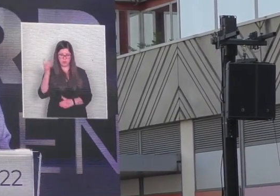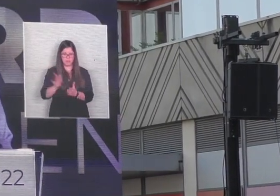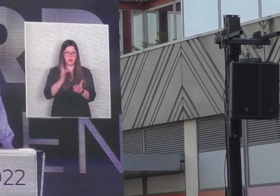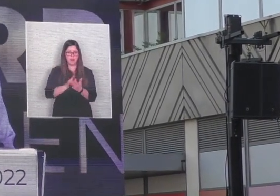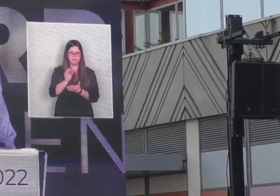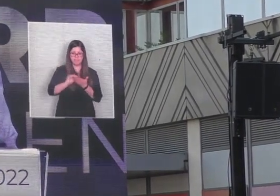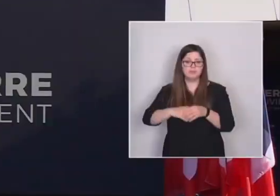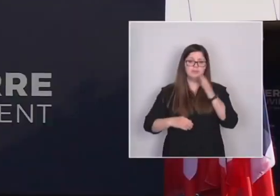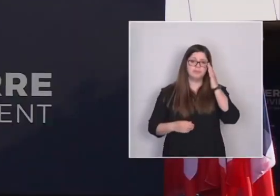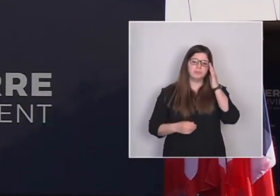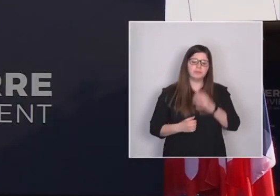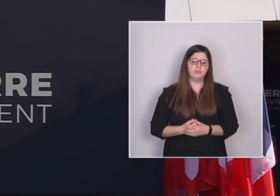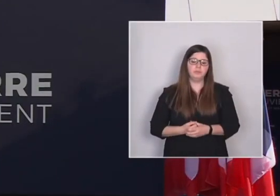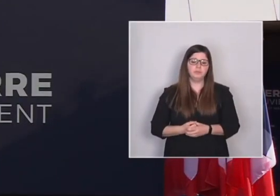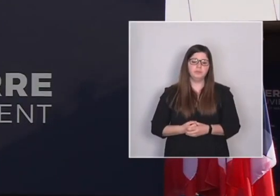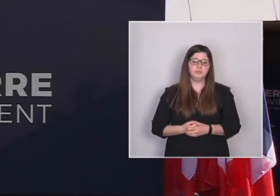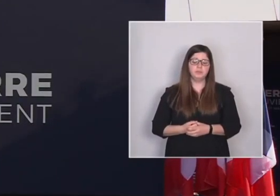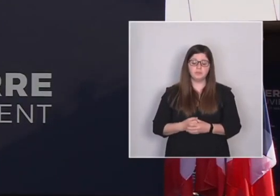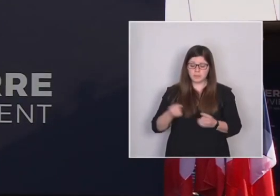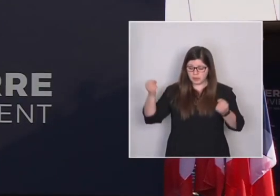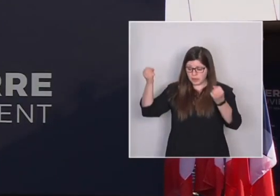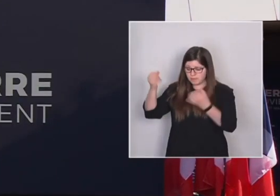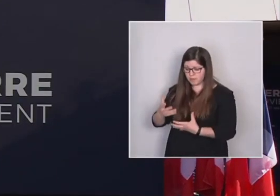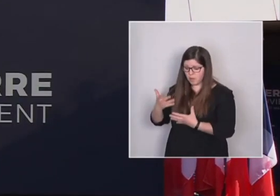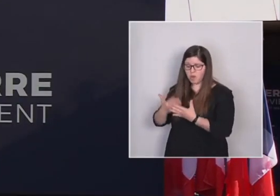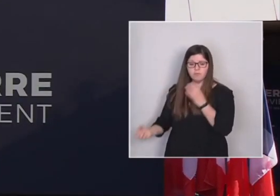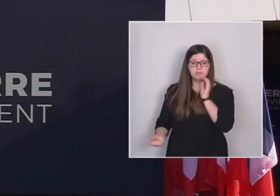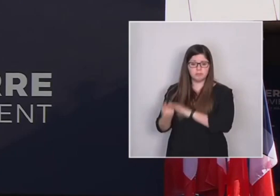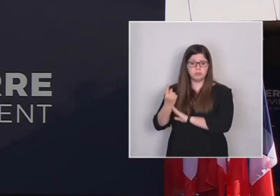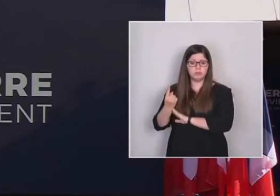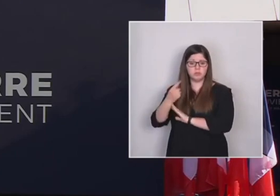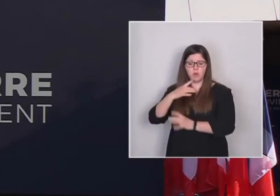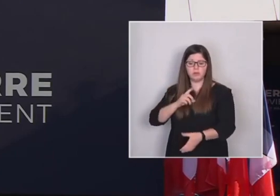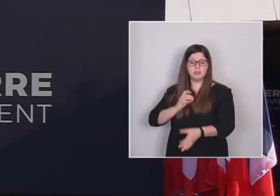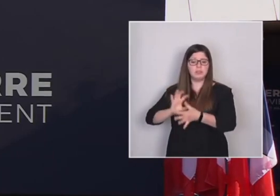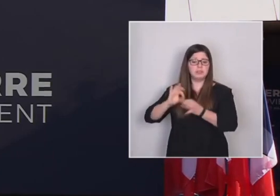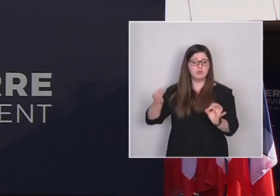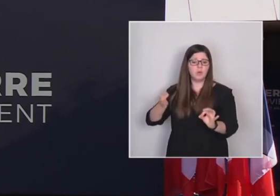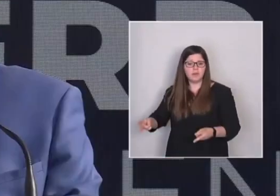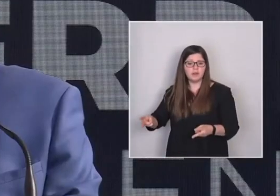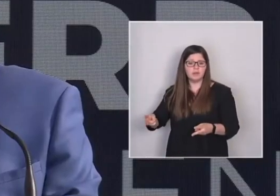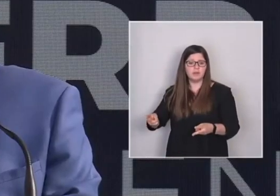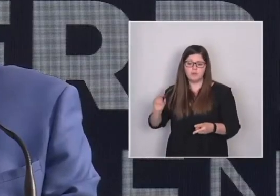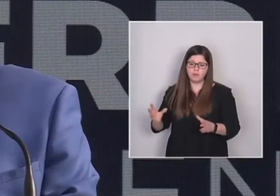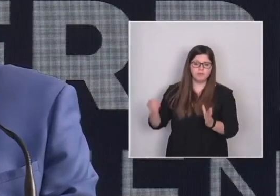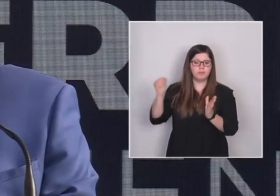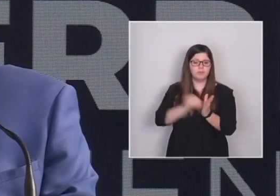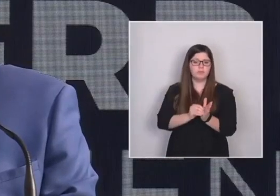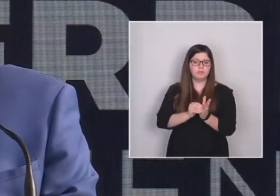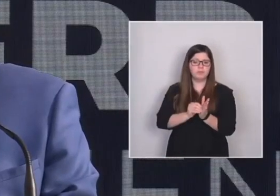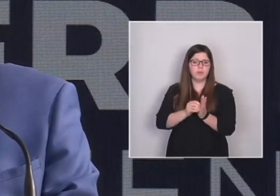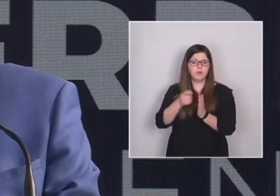l'histoire de la République. La mémoire de cet événement majeur dans l'histoire de Nanterre devait s'identifier à un lieu, là où il s'est